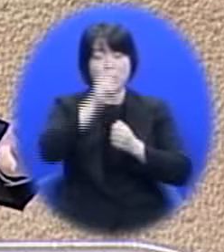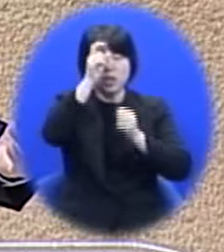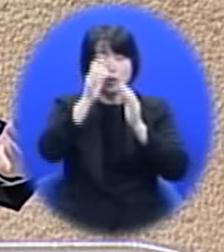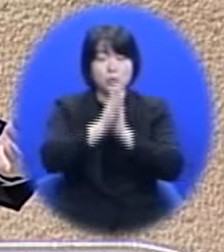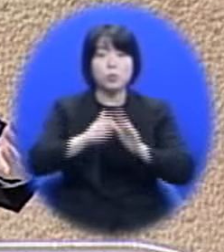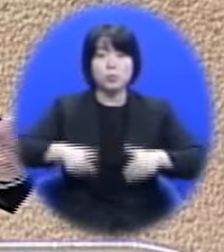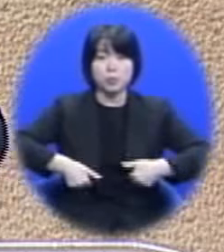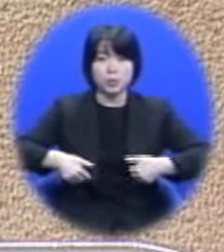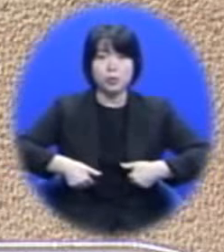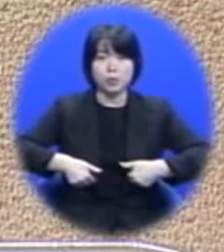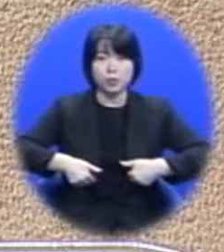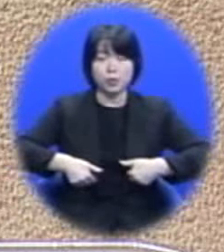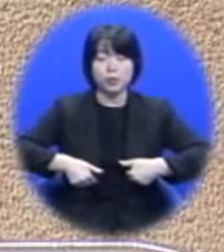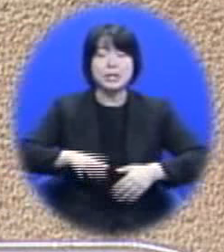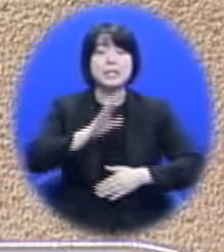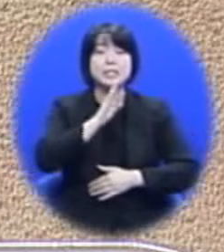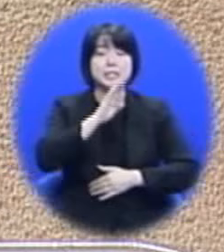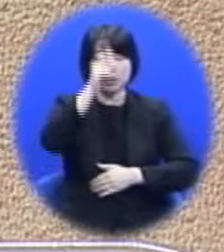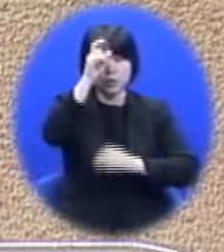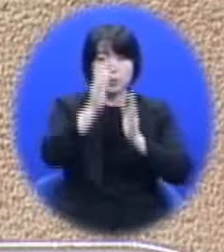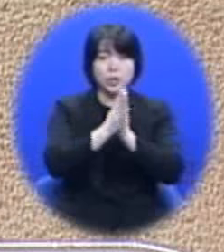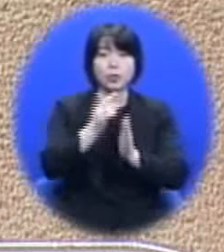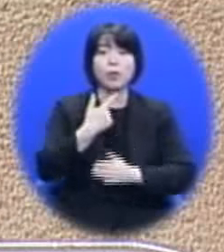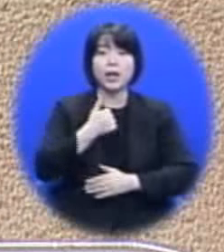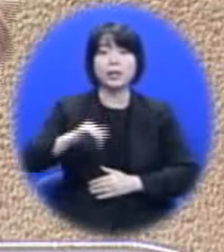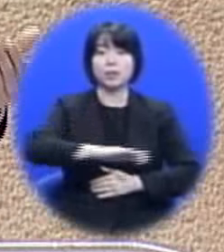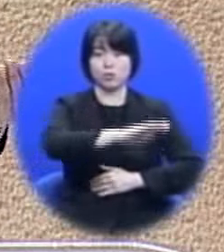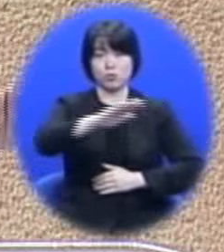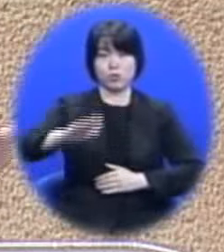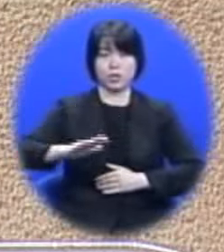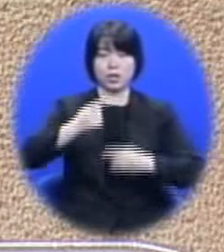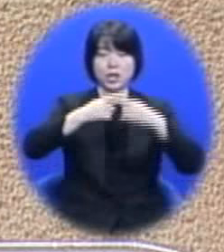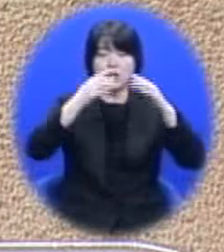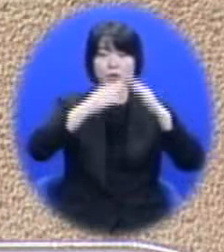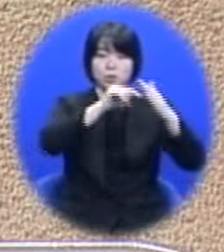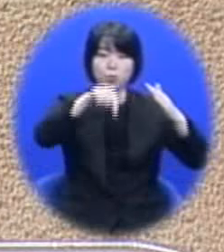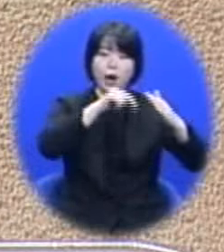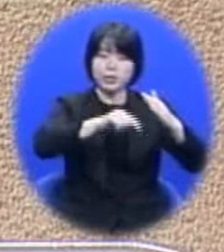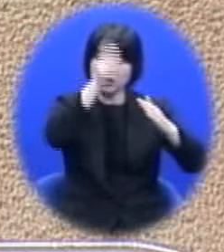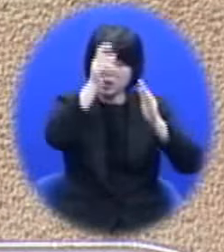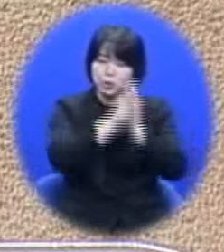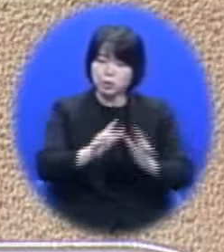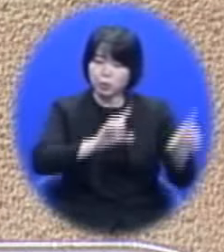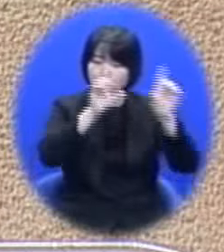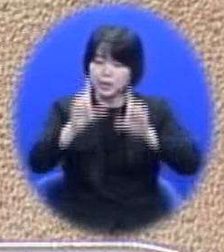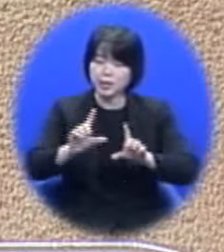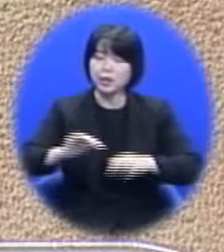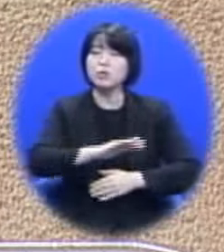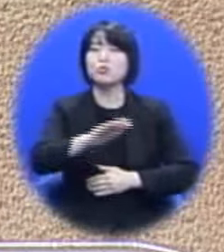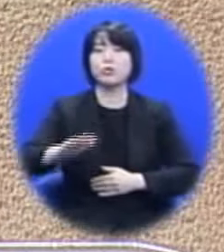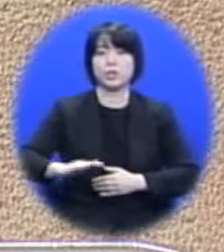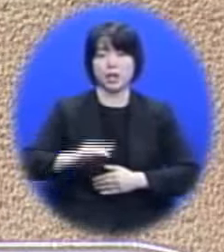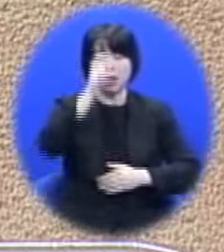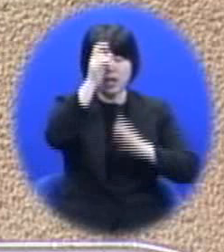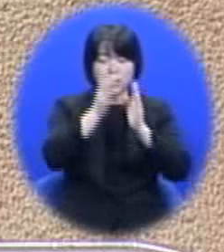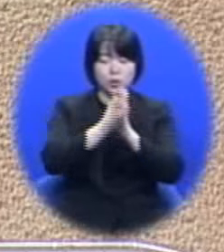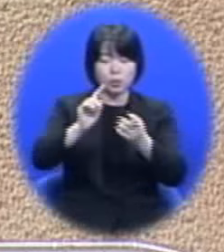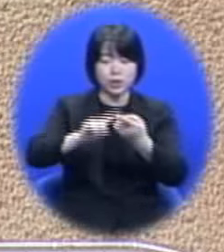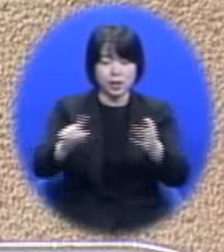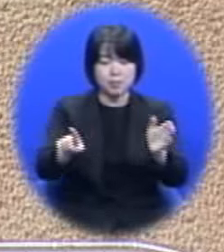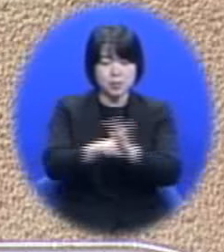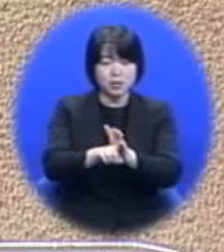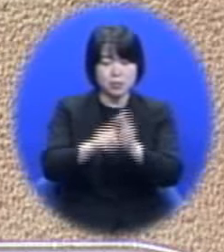하지만 실제로 기도했던 우리들이 교회 안에서 기도로 산다는 우리들 스스로가 기도에 대한 믿음이